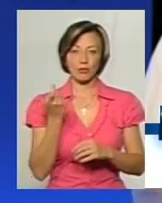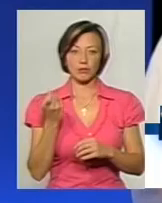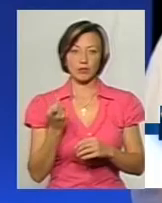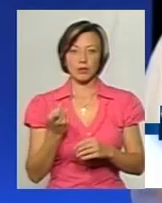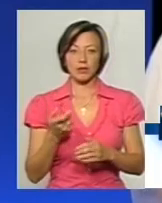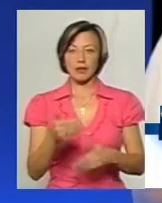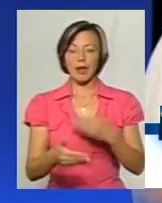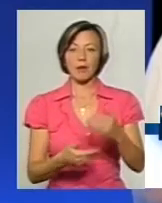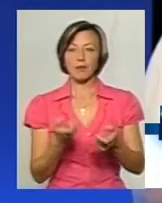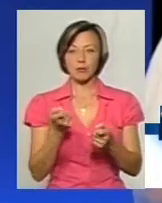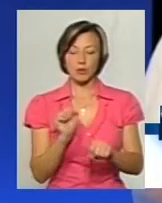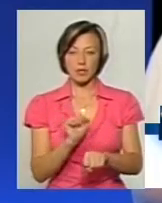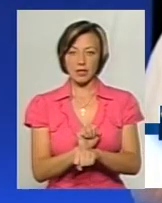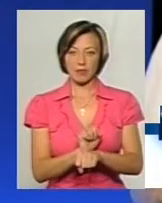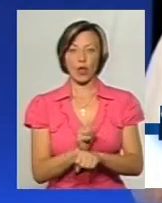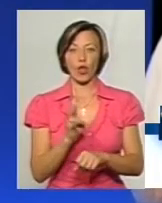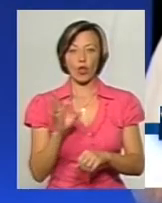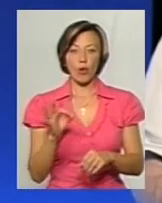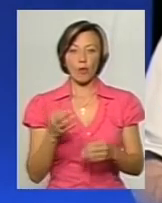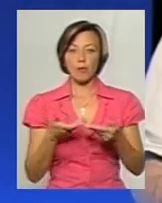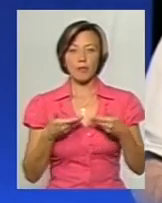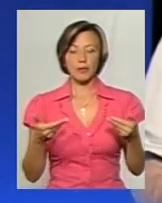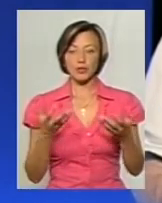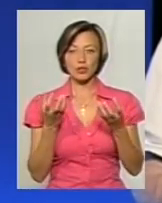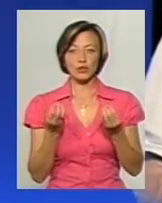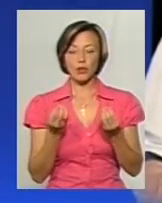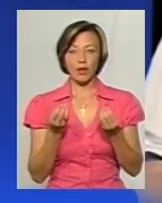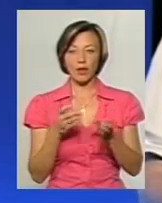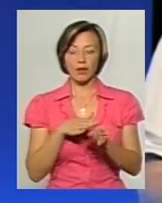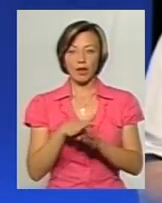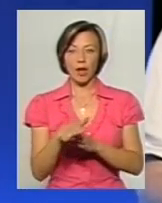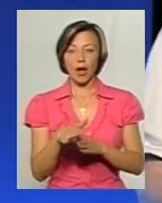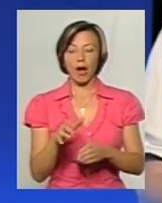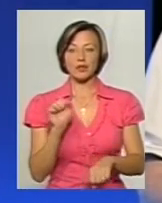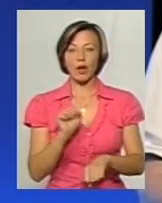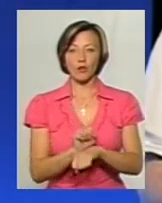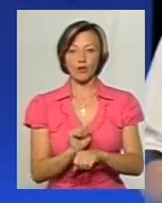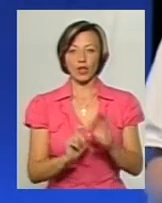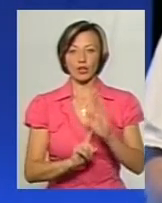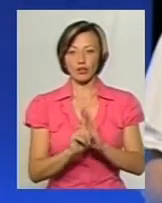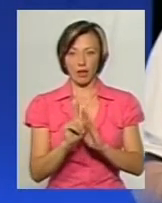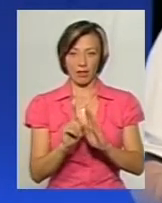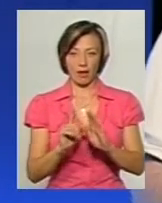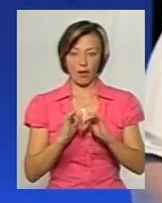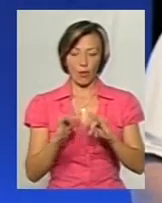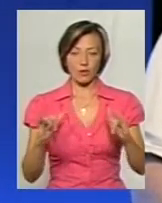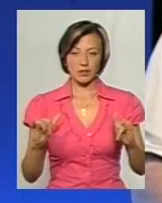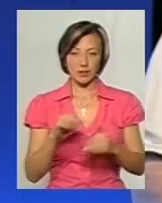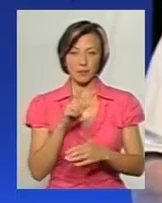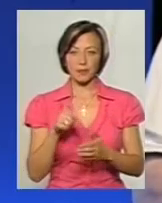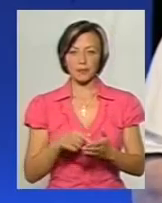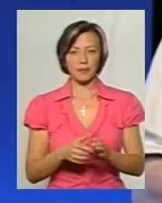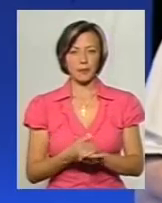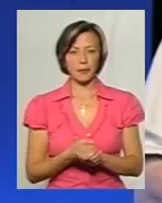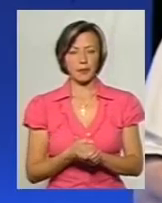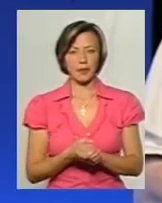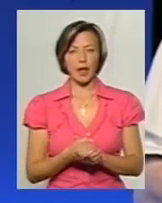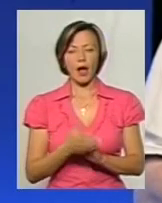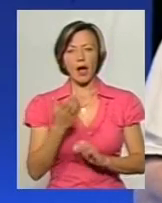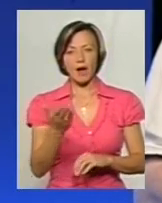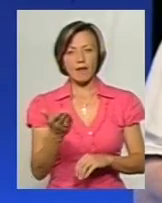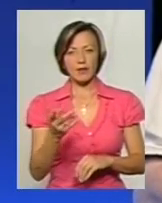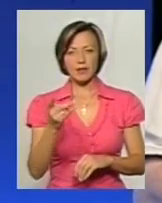темпи затормозились. Ми ще не достигли точки остановки і начала росту. А чи не натякаєте ви, пане Михайле,